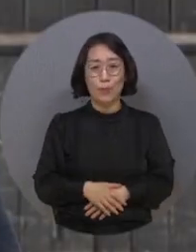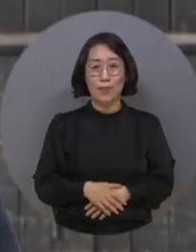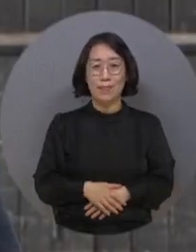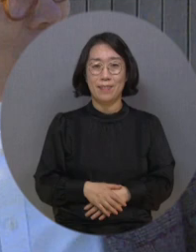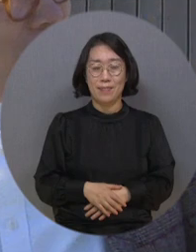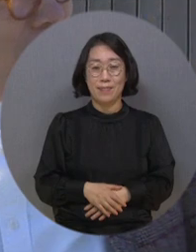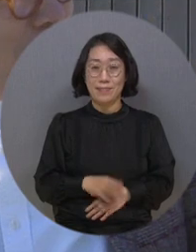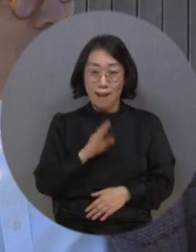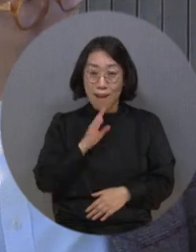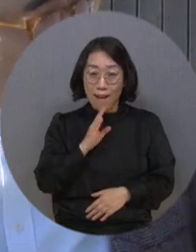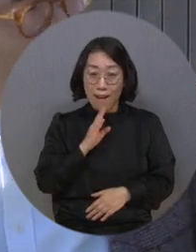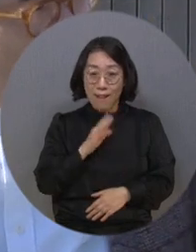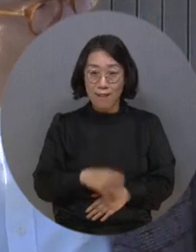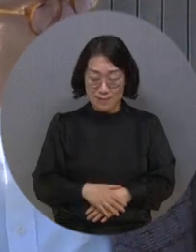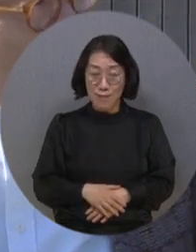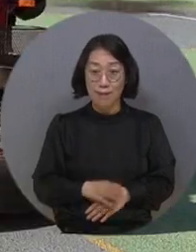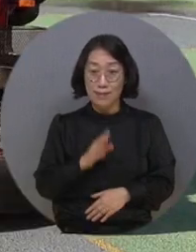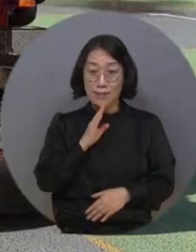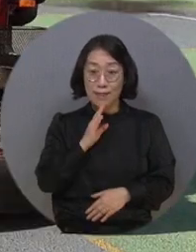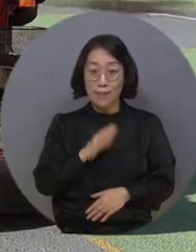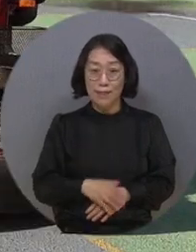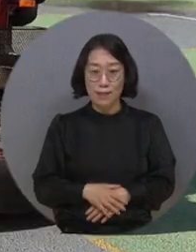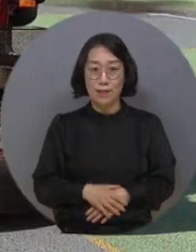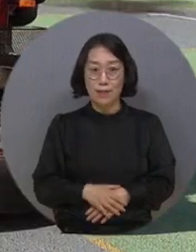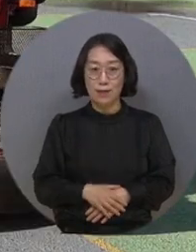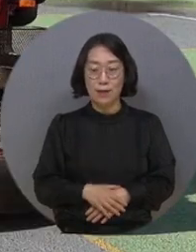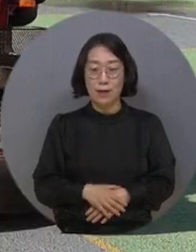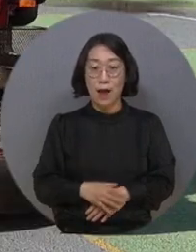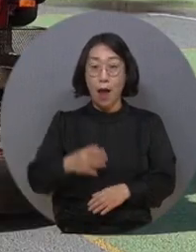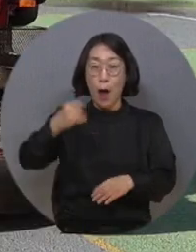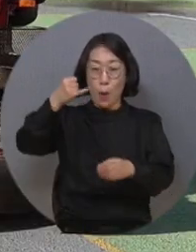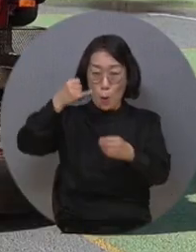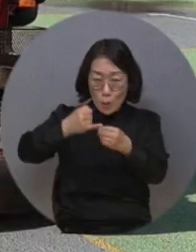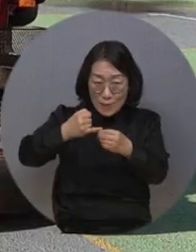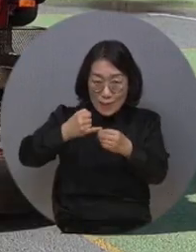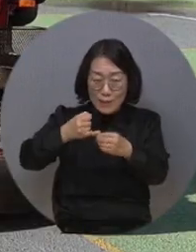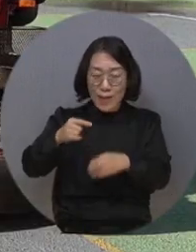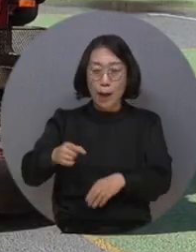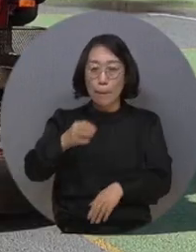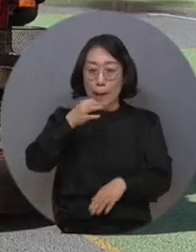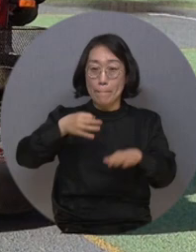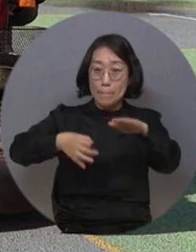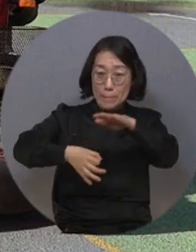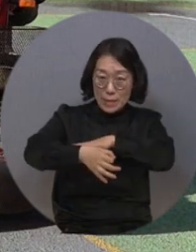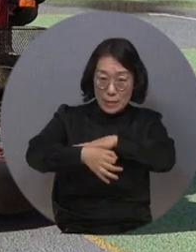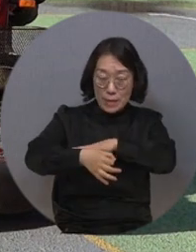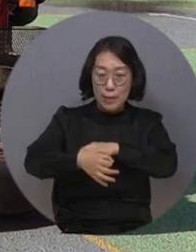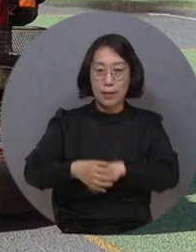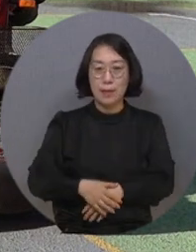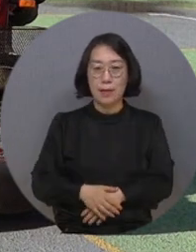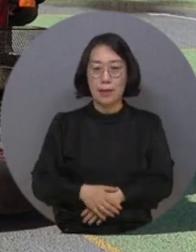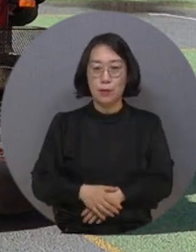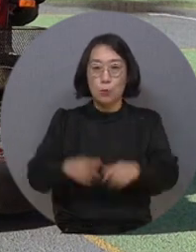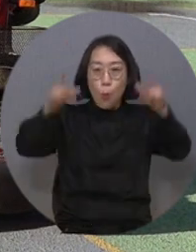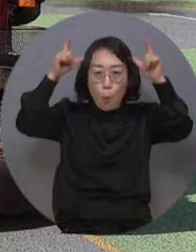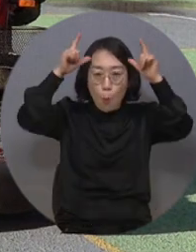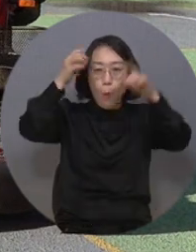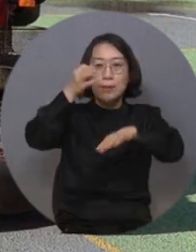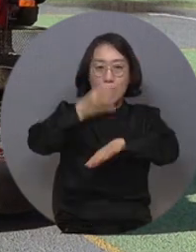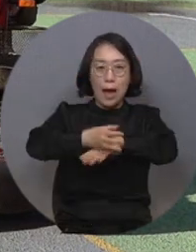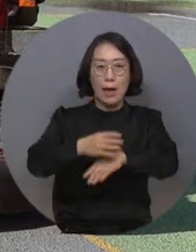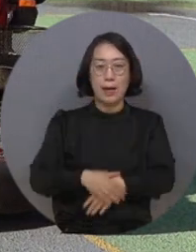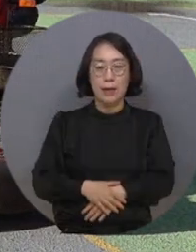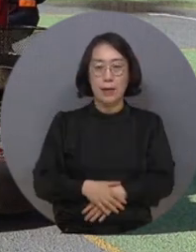아 진짜? 이거 몰아주기인가요? 몰아주기. 자, 그러면 꼴찌가 그 대신 밥도 사고 한우를 먹어야 돼. 한우. 알았어. 한우?